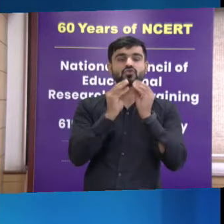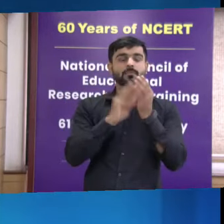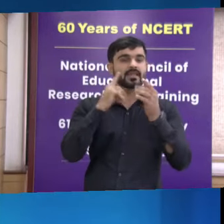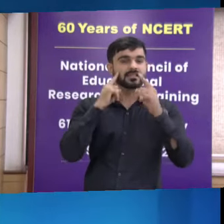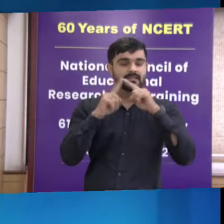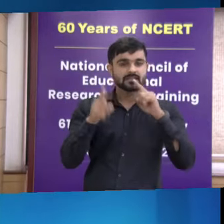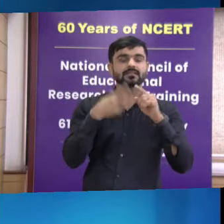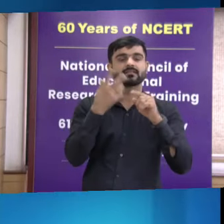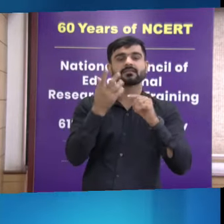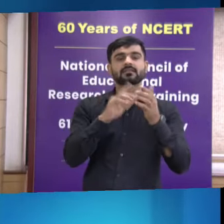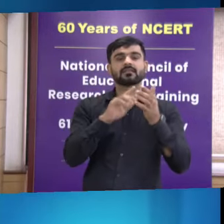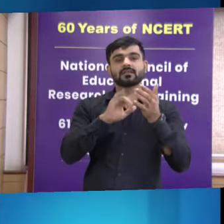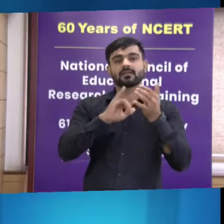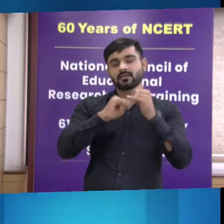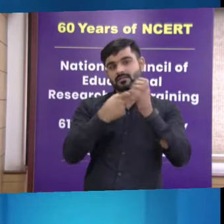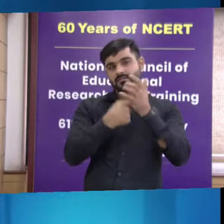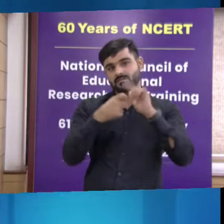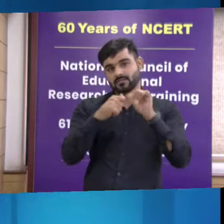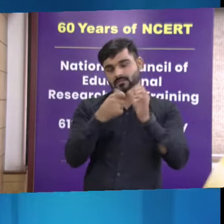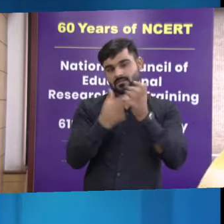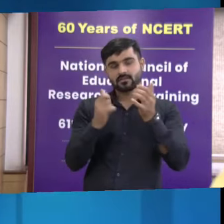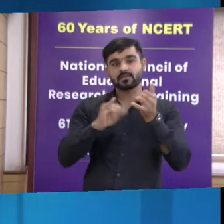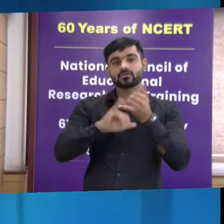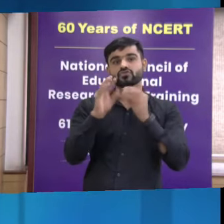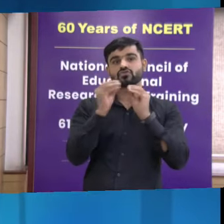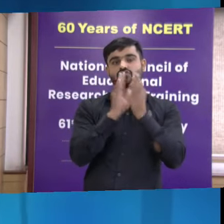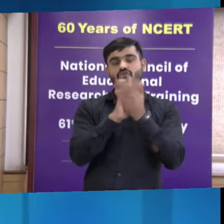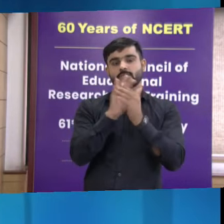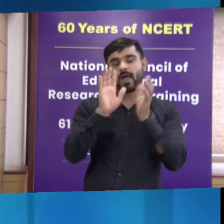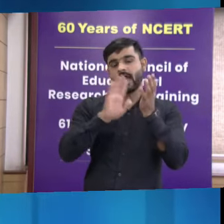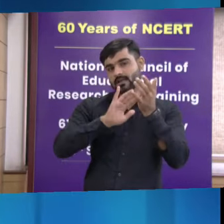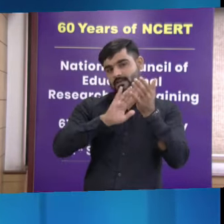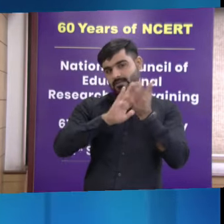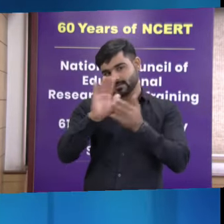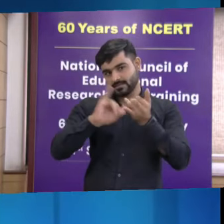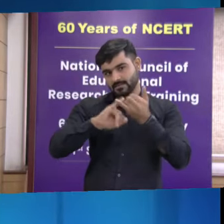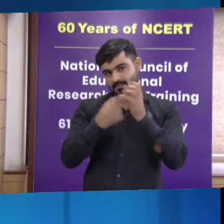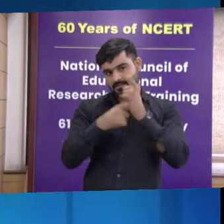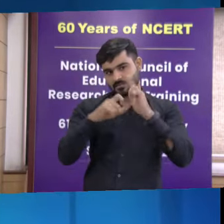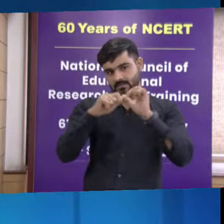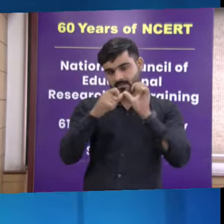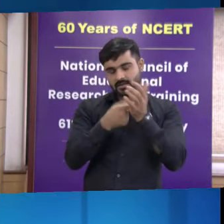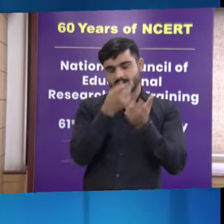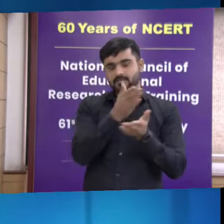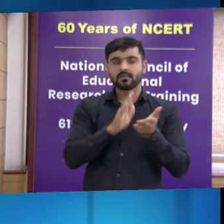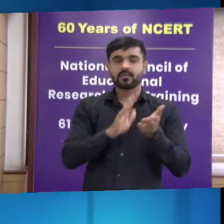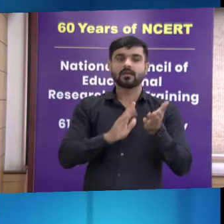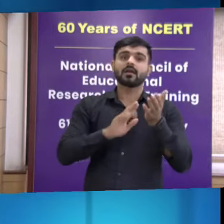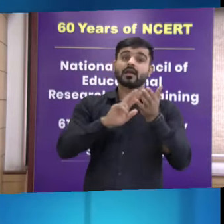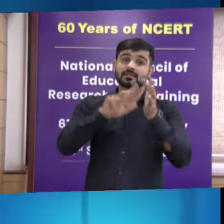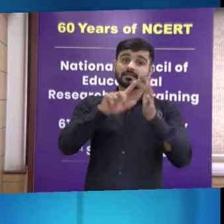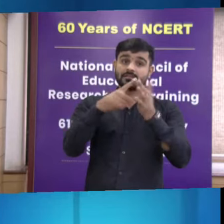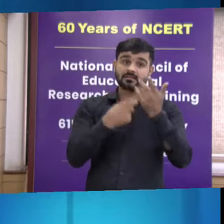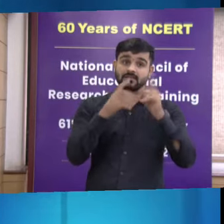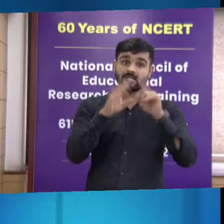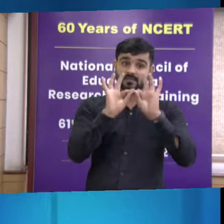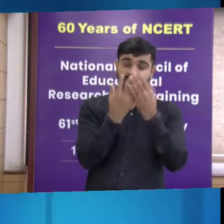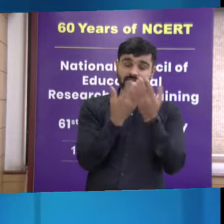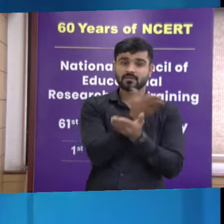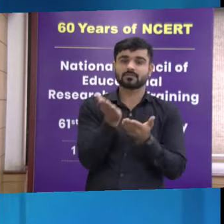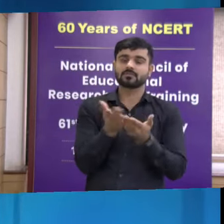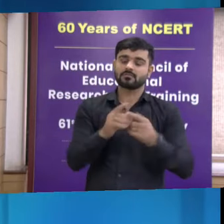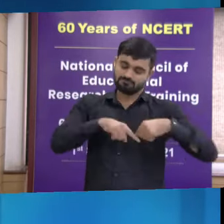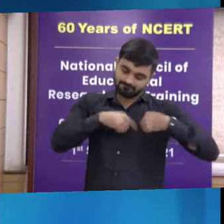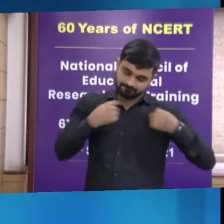भी, श्री सुभाष सरकार जी का भी मैं एनसीईआरटी परिवार की तरफ से